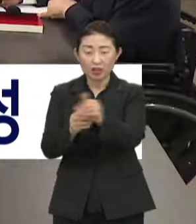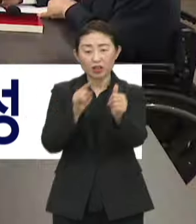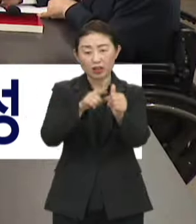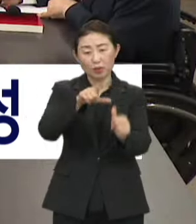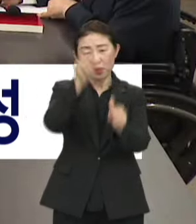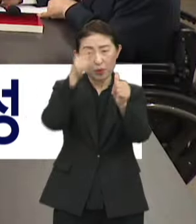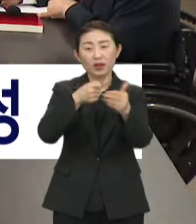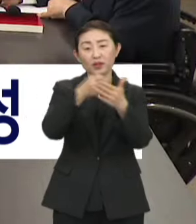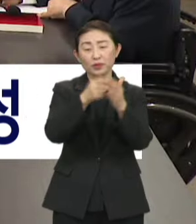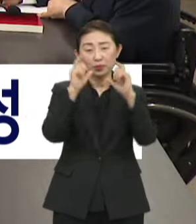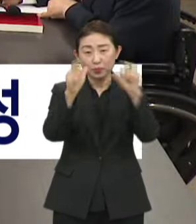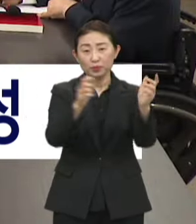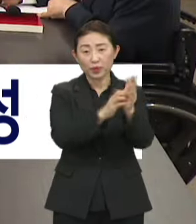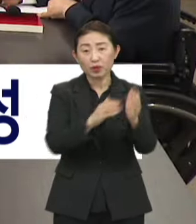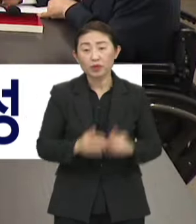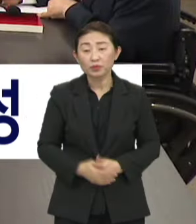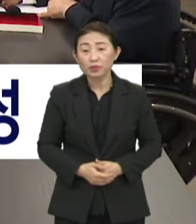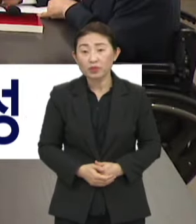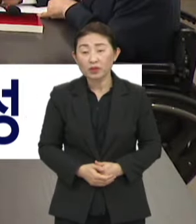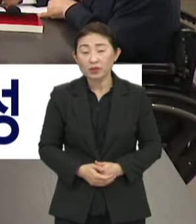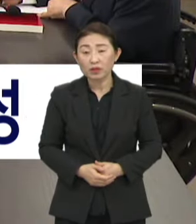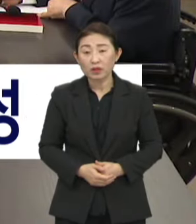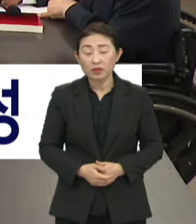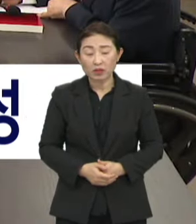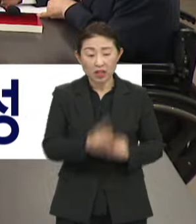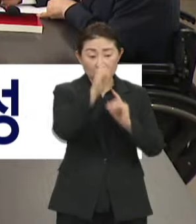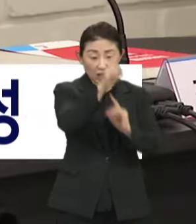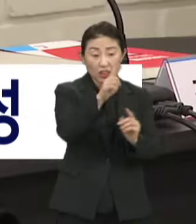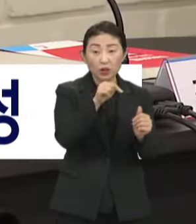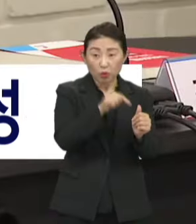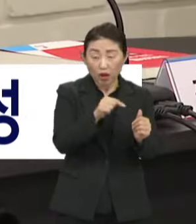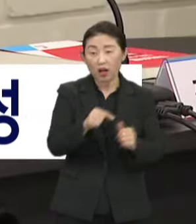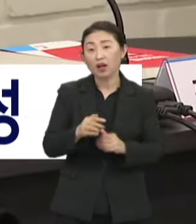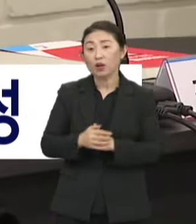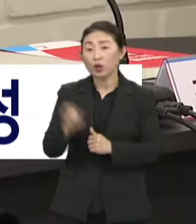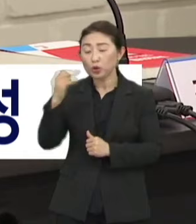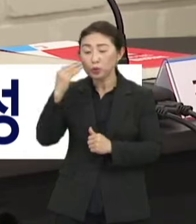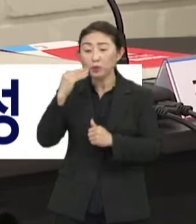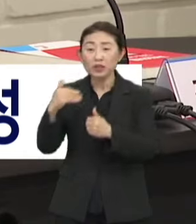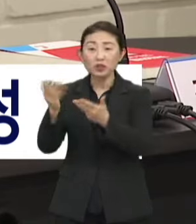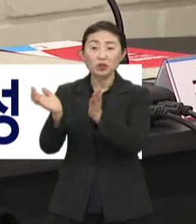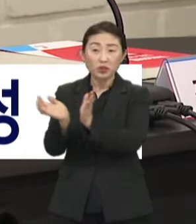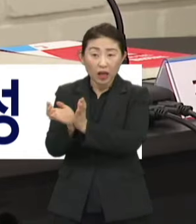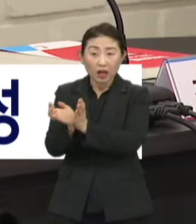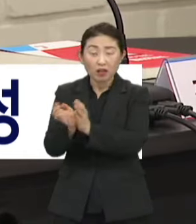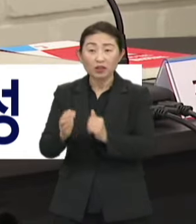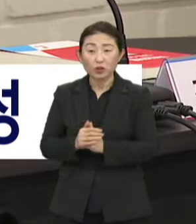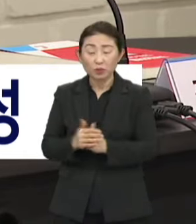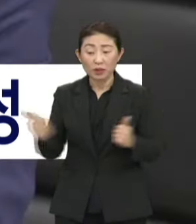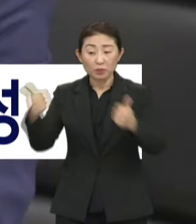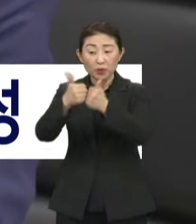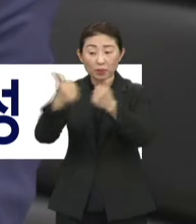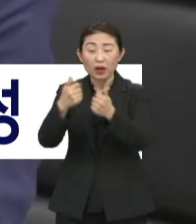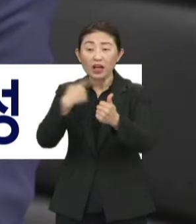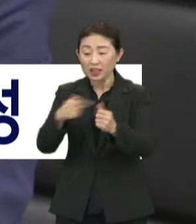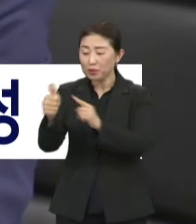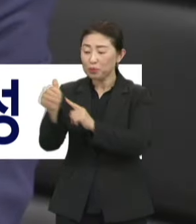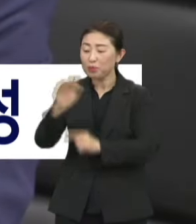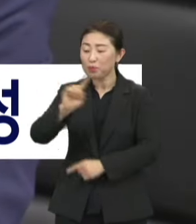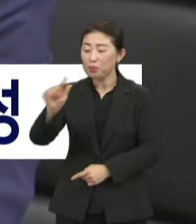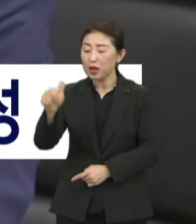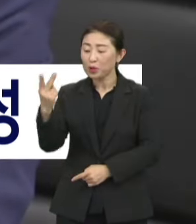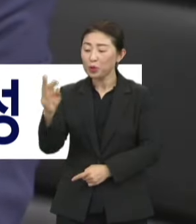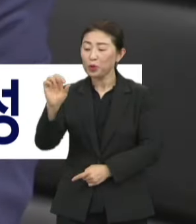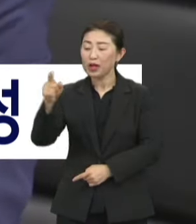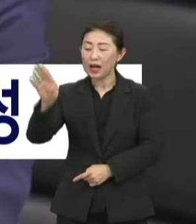진출했다고 밝혔습니다 이에 따라 이은권 전의원은 중구청장 선거에서 세 차례 맞대 그를 버렸던 더불어민주당